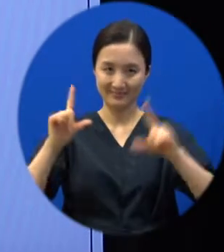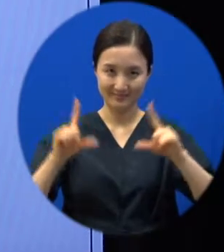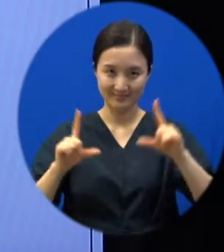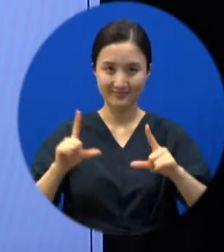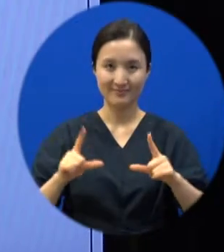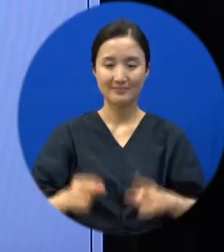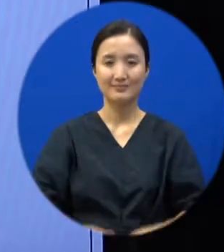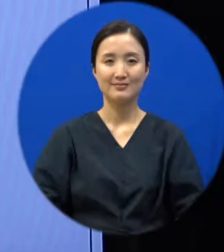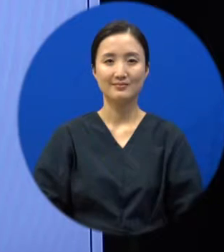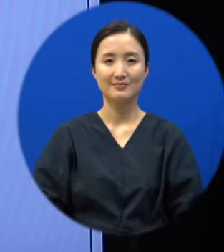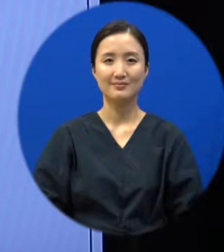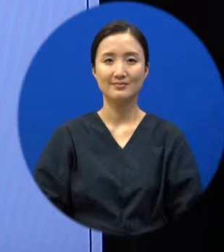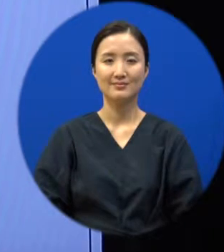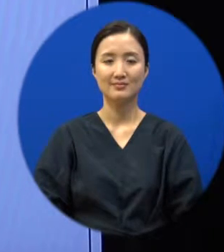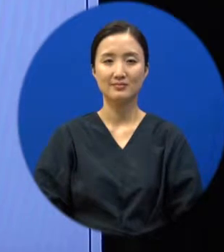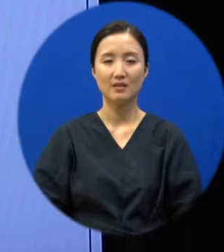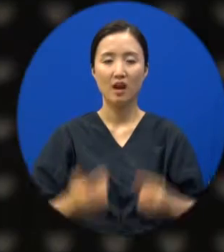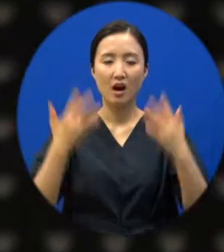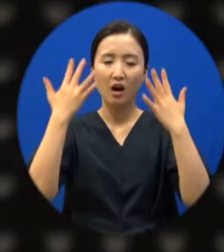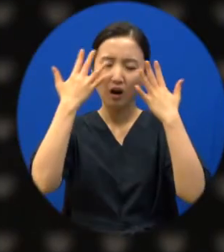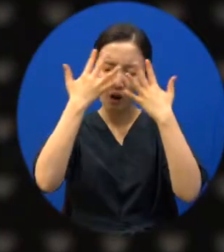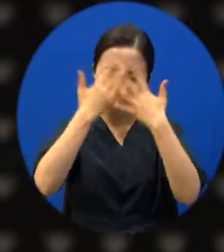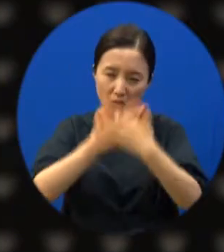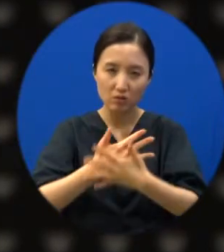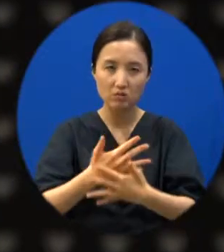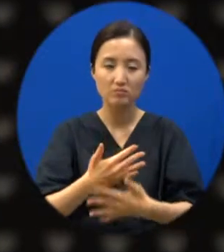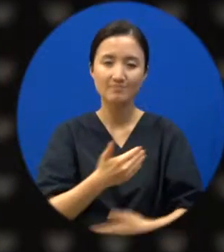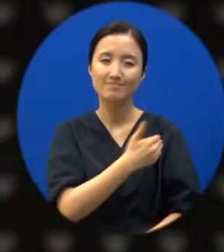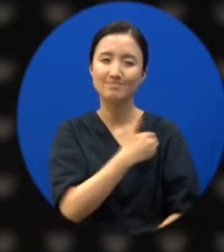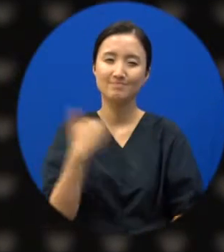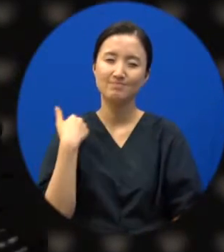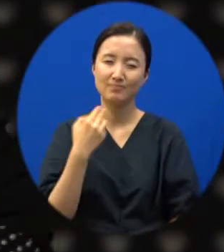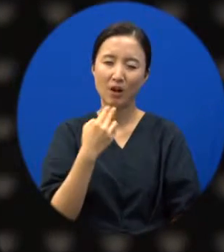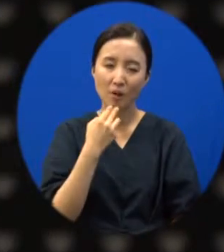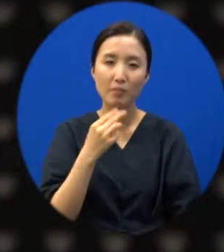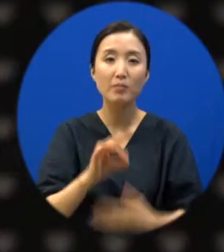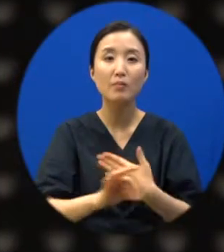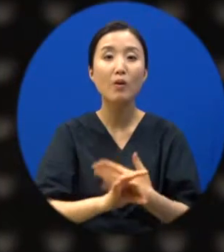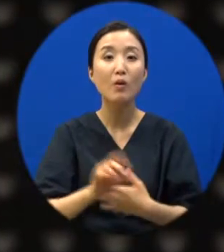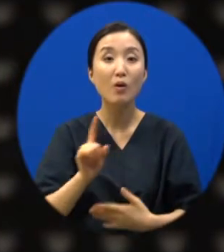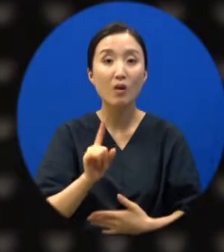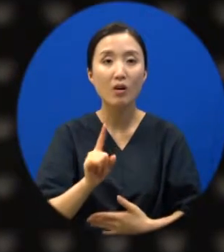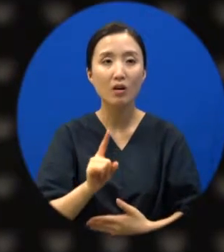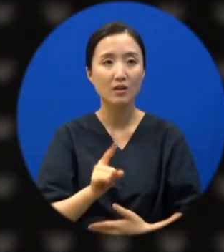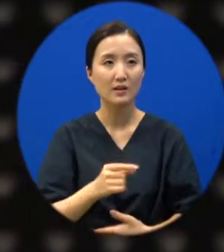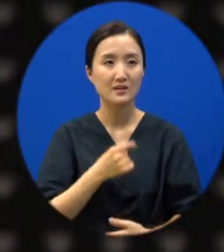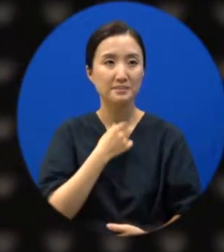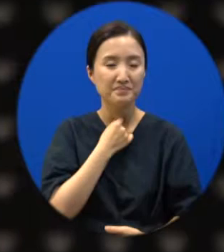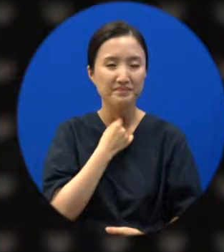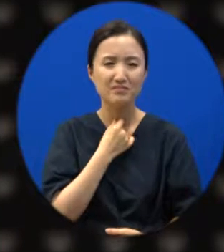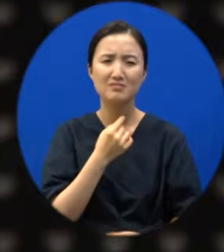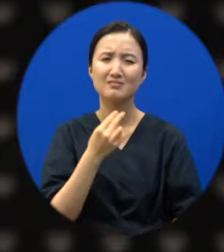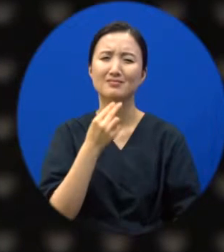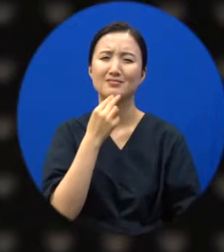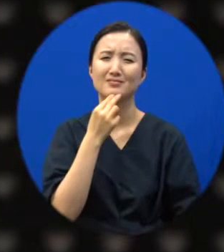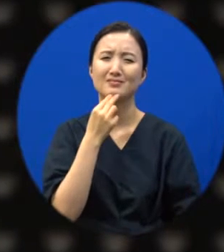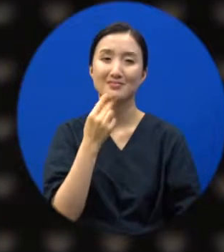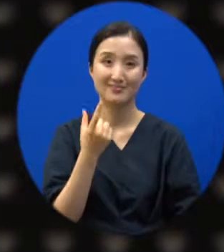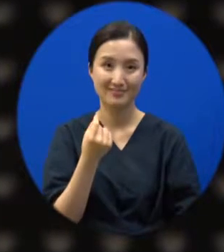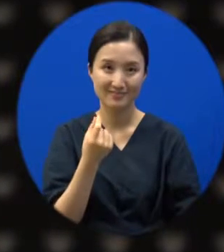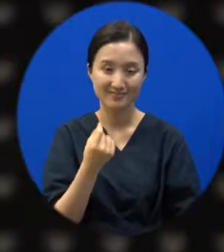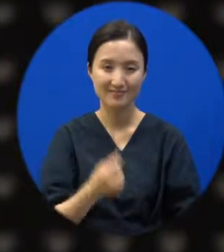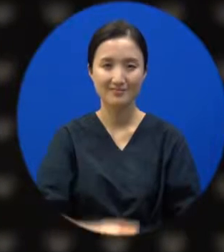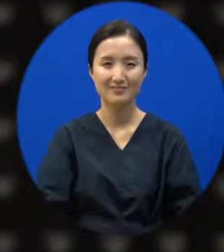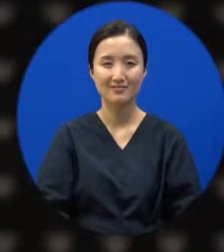표정. 반대로 해볼게요. 어둡고 자신감 없는 표정. 보면 호감이 안